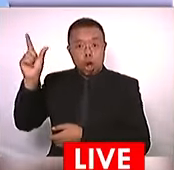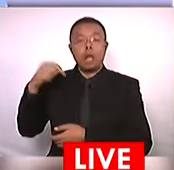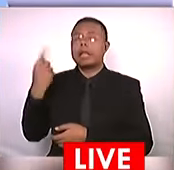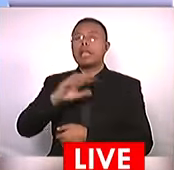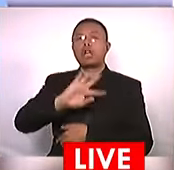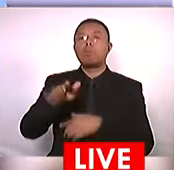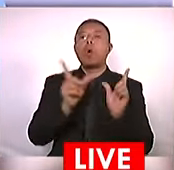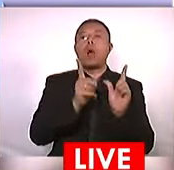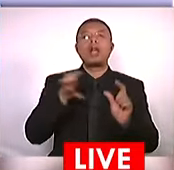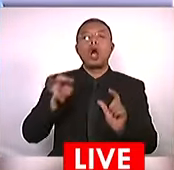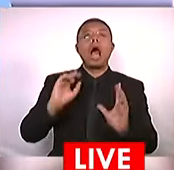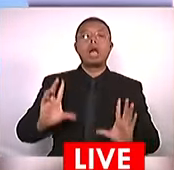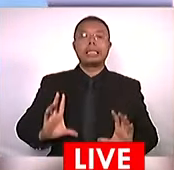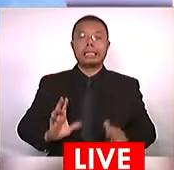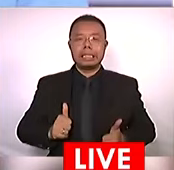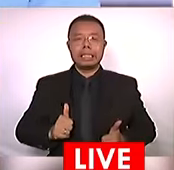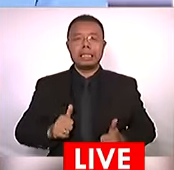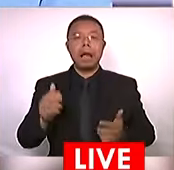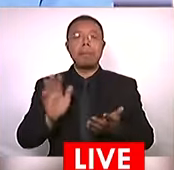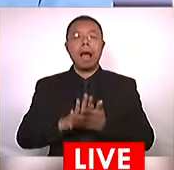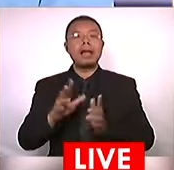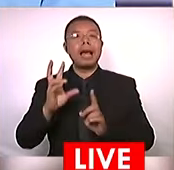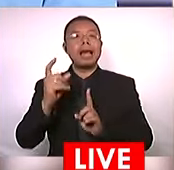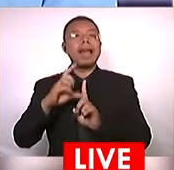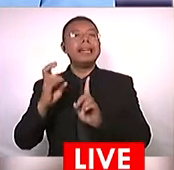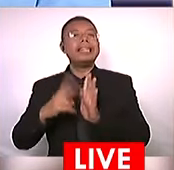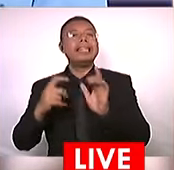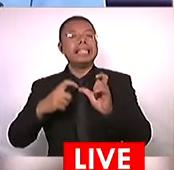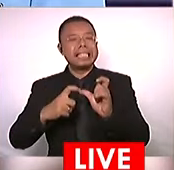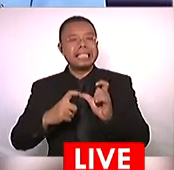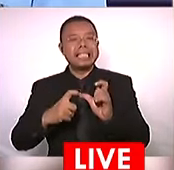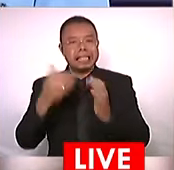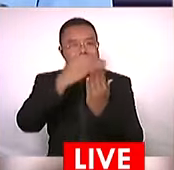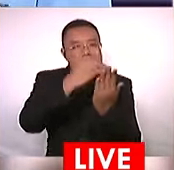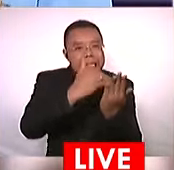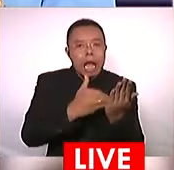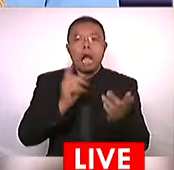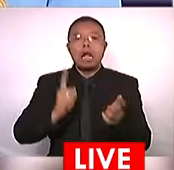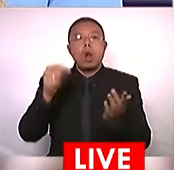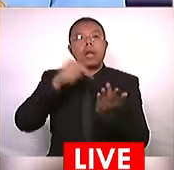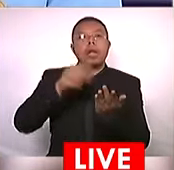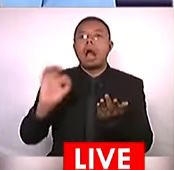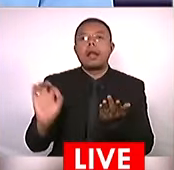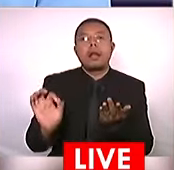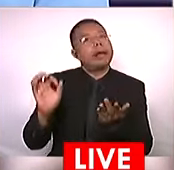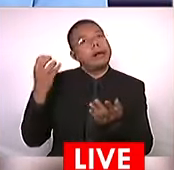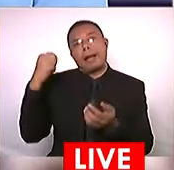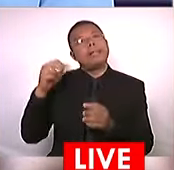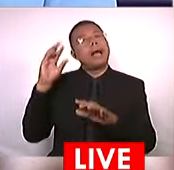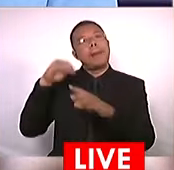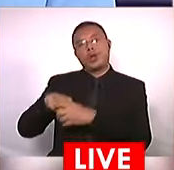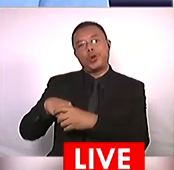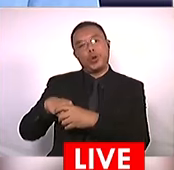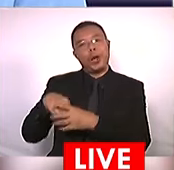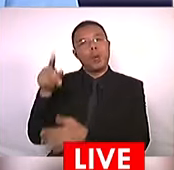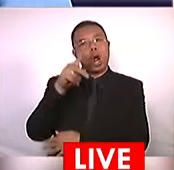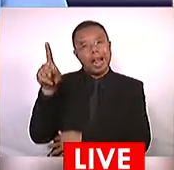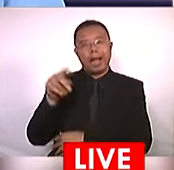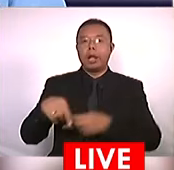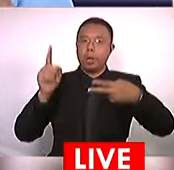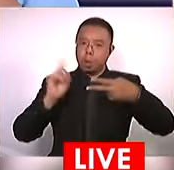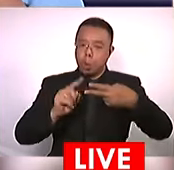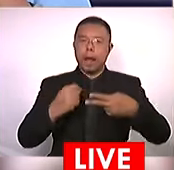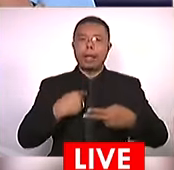Walikota ya harus menyiapkan yang namanya readiness crriteria kalau enggak ada itu enggak mungkin proyek itu masuk